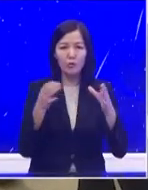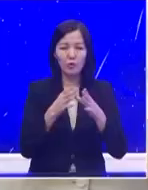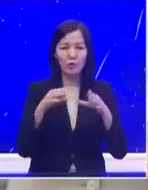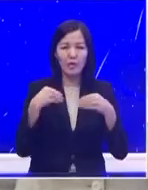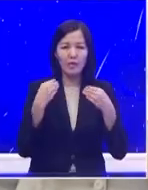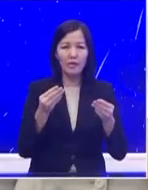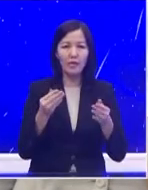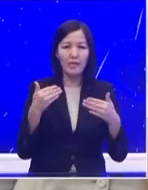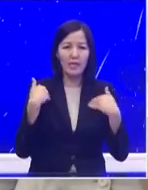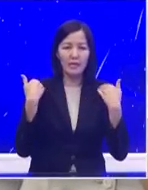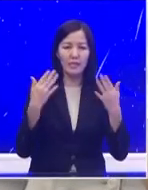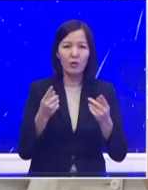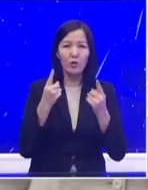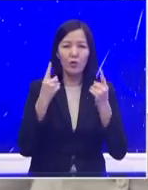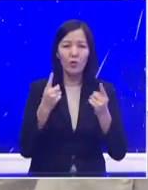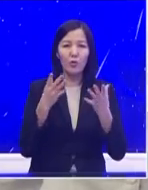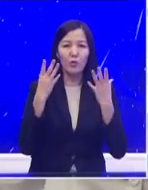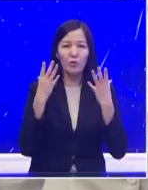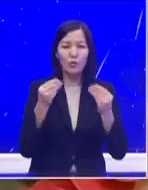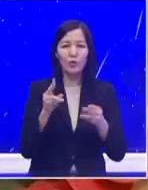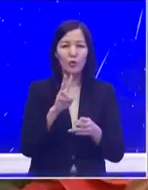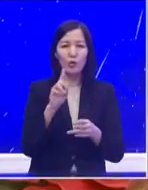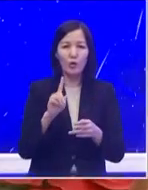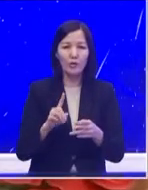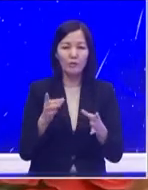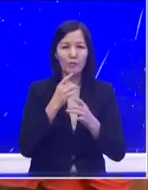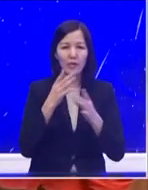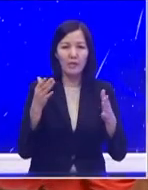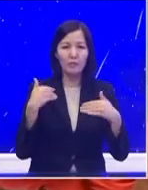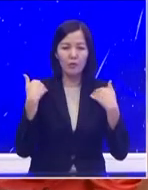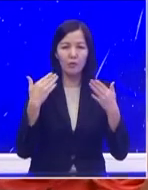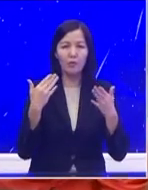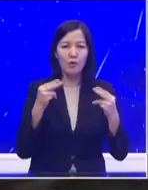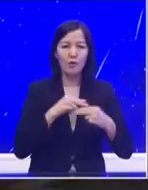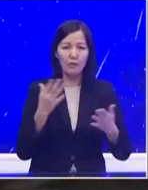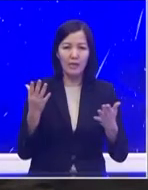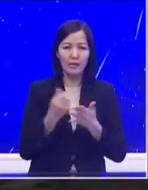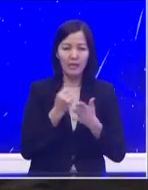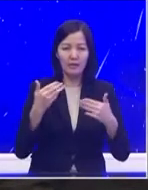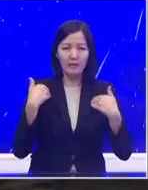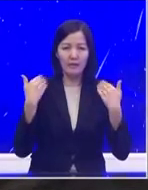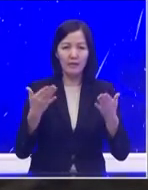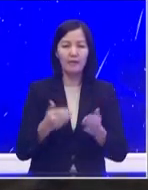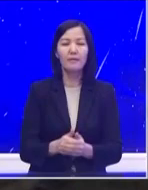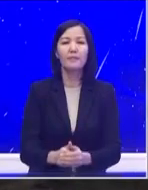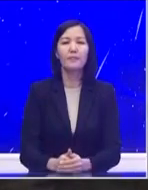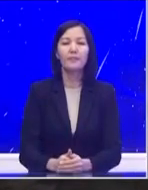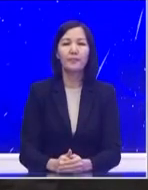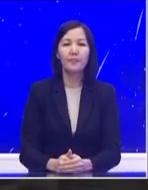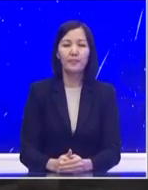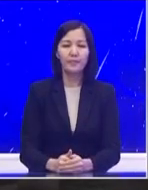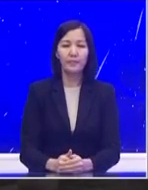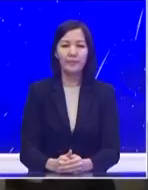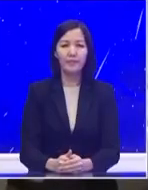етіп, ақжарма тілектерін жеткізді. Ұлыстың ұлы күні Наурыз мерекесімен құттықтап, жұмыстарына сәттілік тіледі.